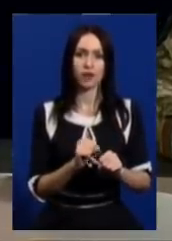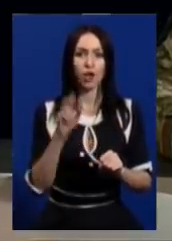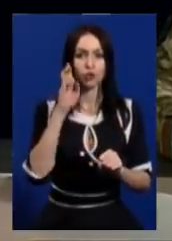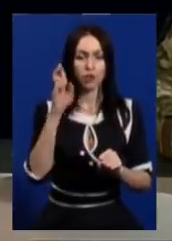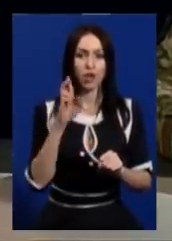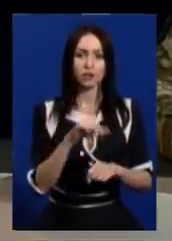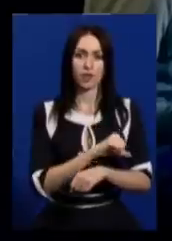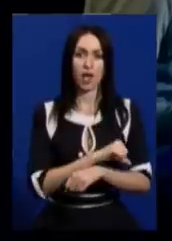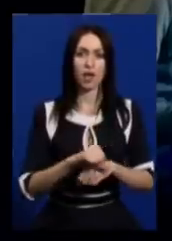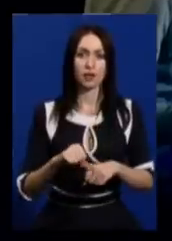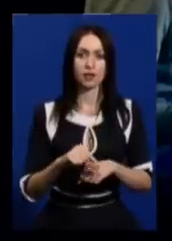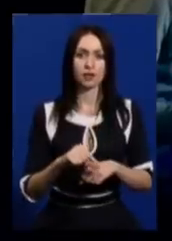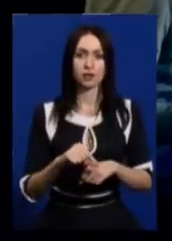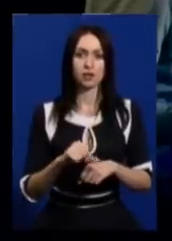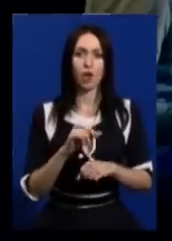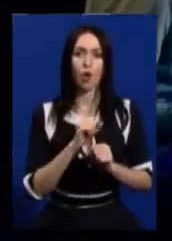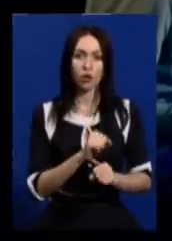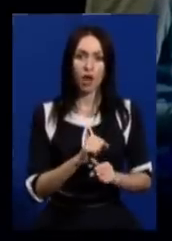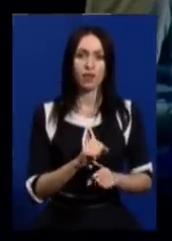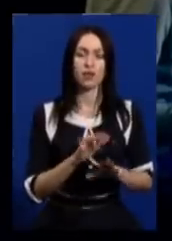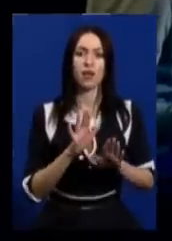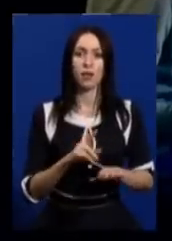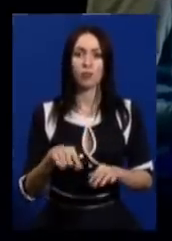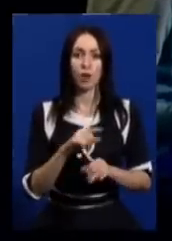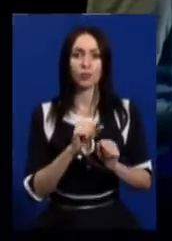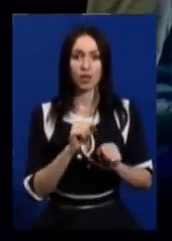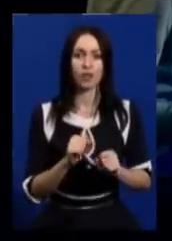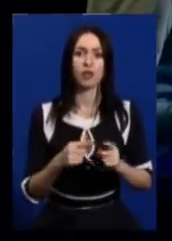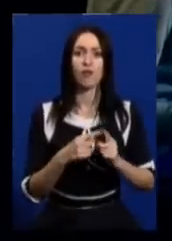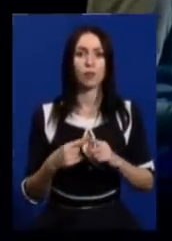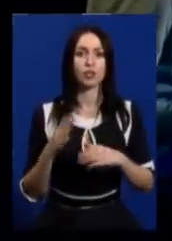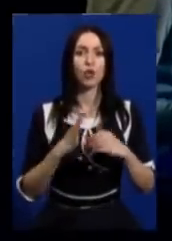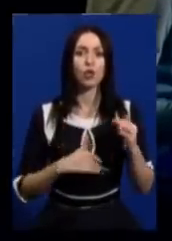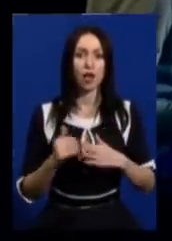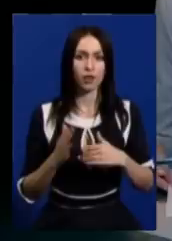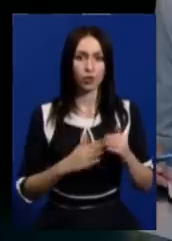государственной границы, охрана, оборона объектов определенной категории.